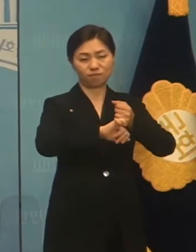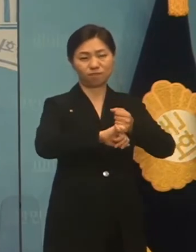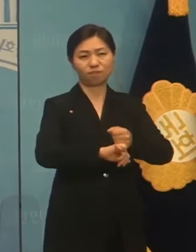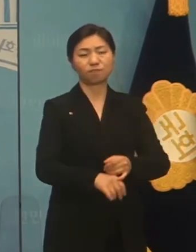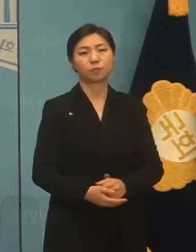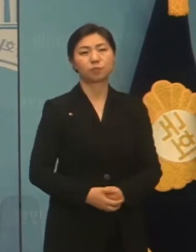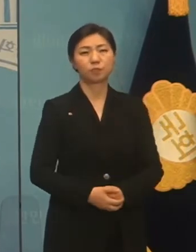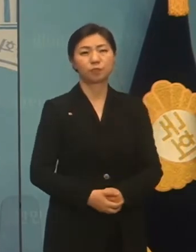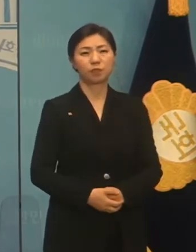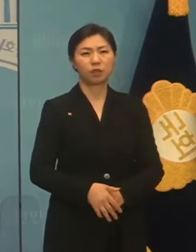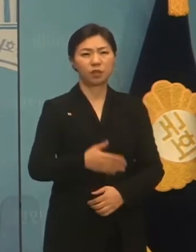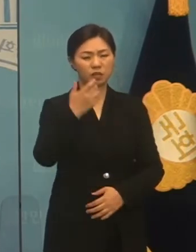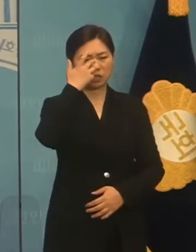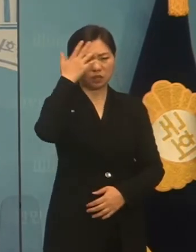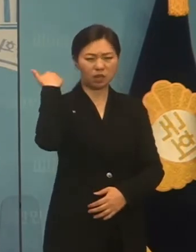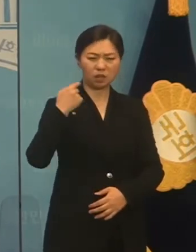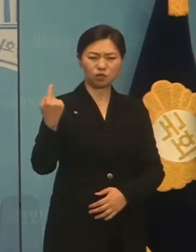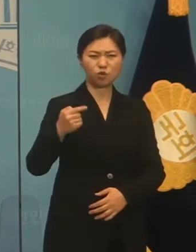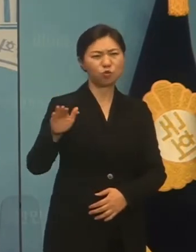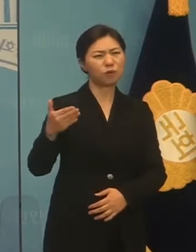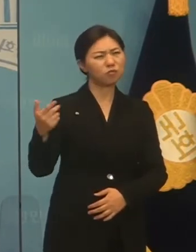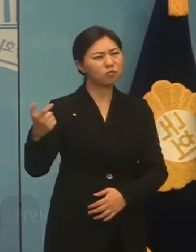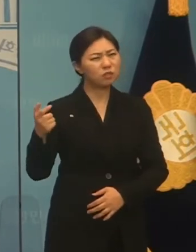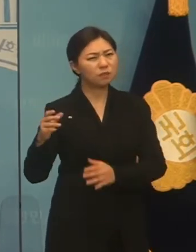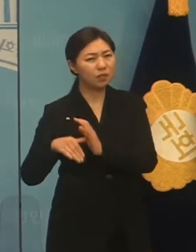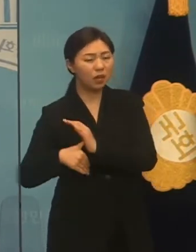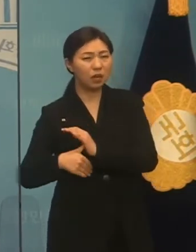멀리는 60년대, 가까이는 80년대